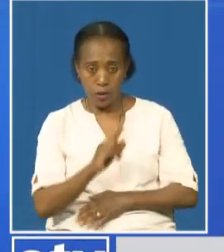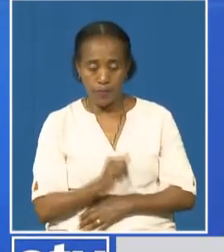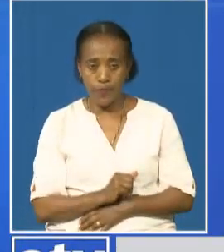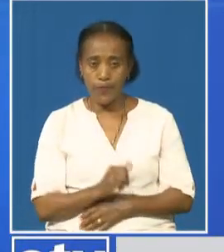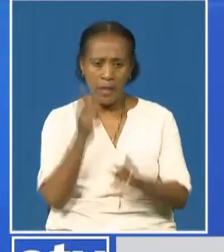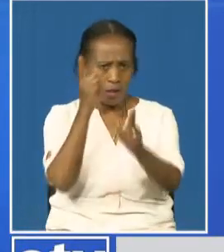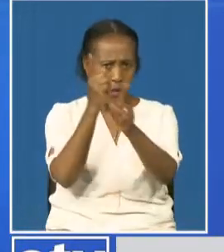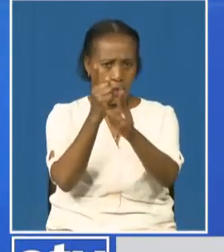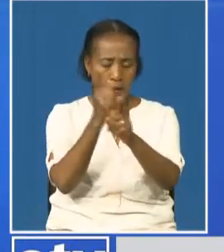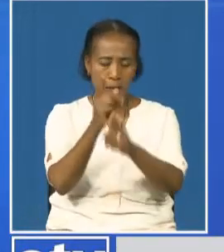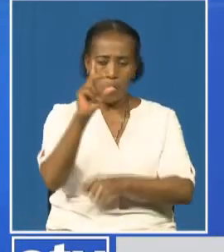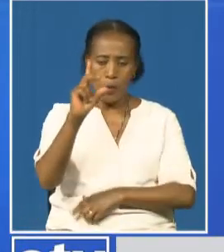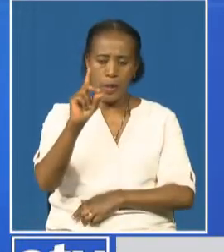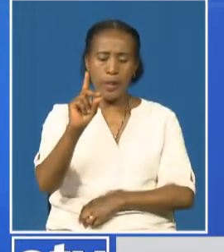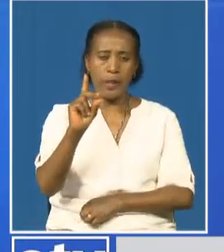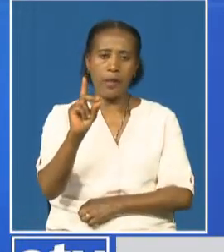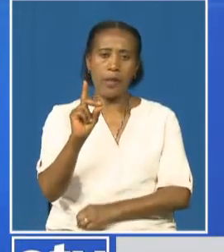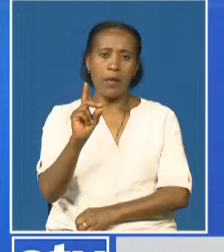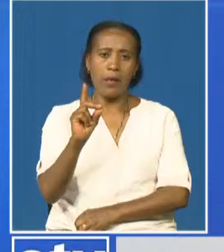ተመልካቻችንን። ልክ ነው።